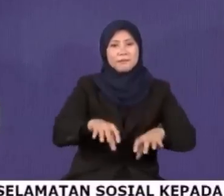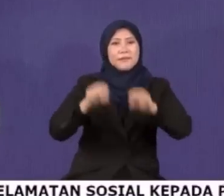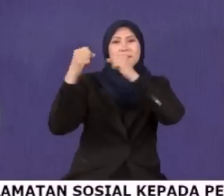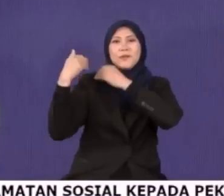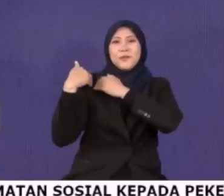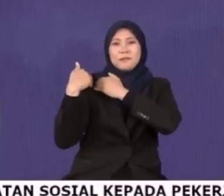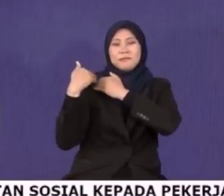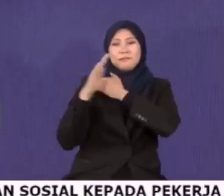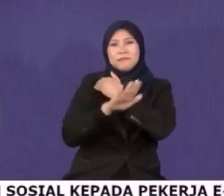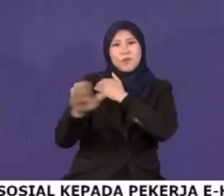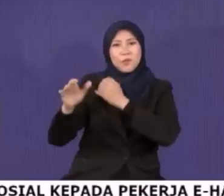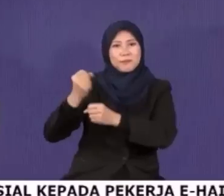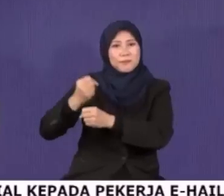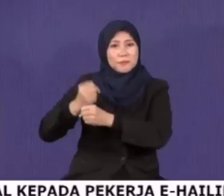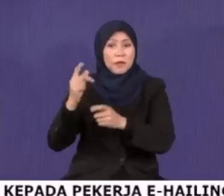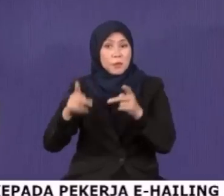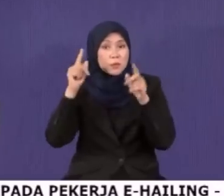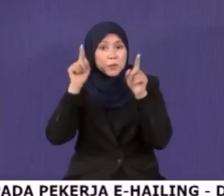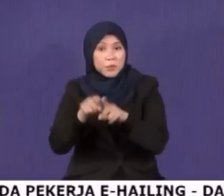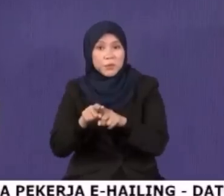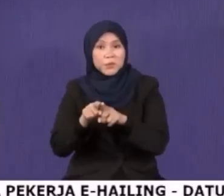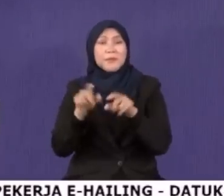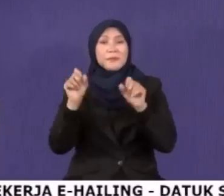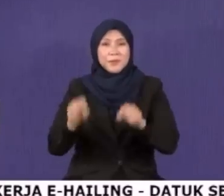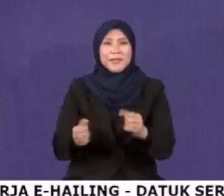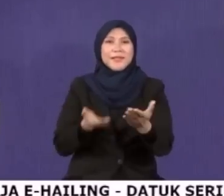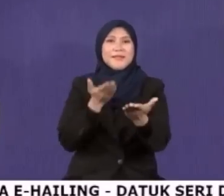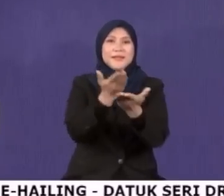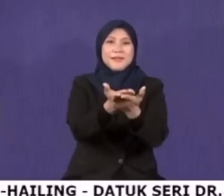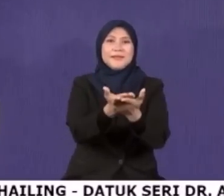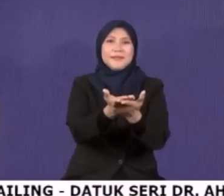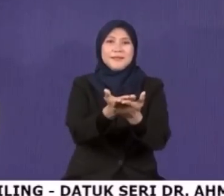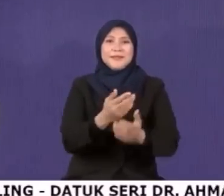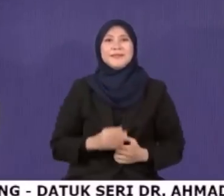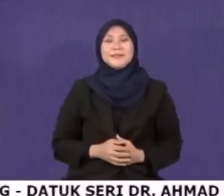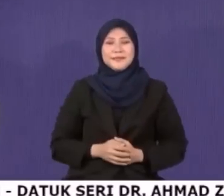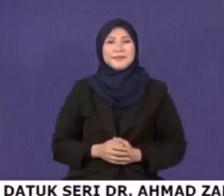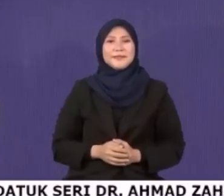sumbangan mereka kalau disetujui boleh kita Kemukakan